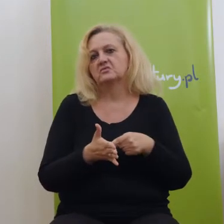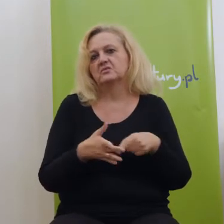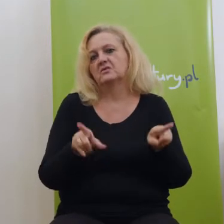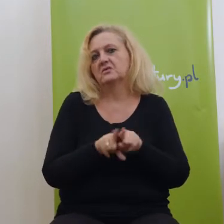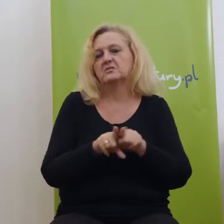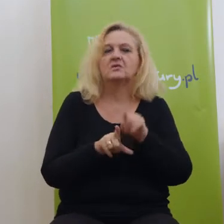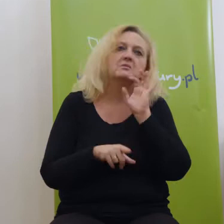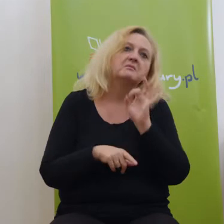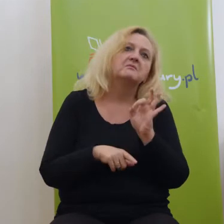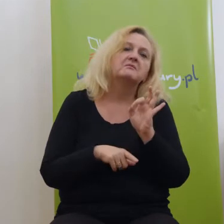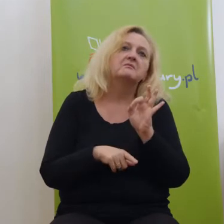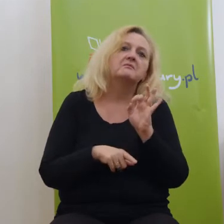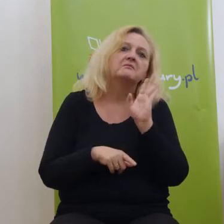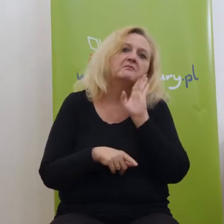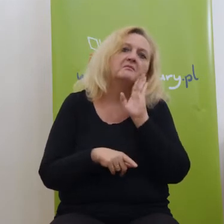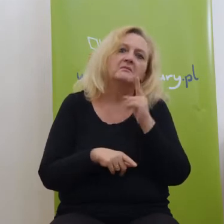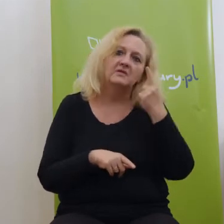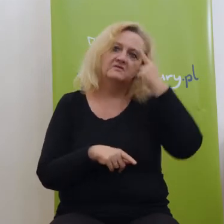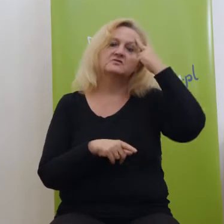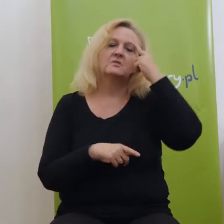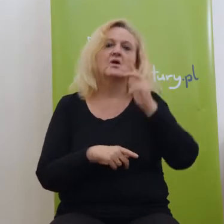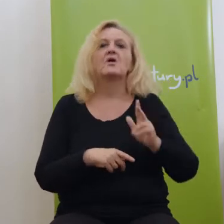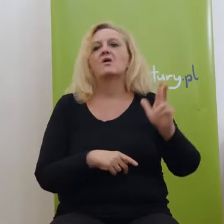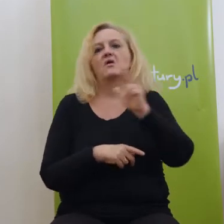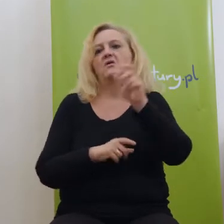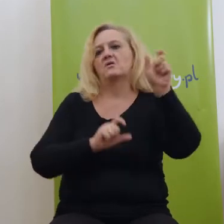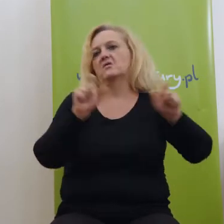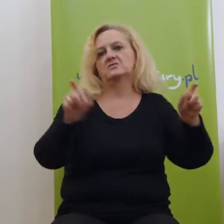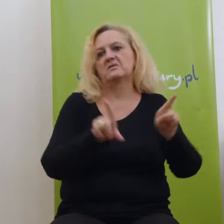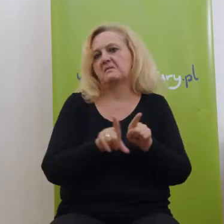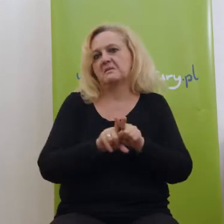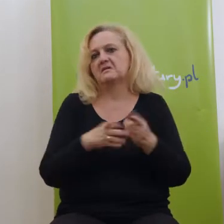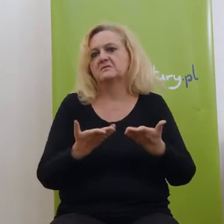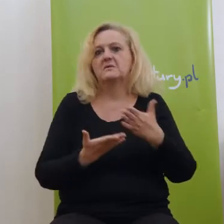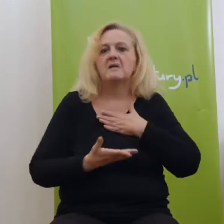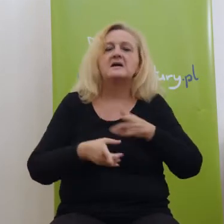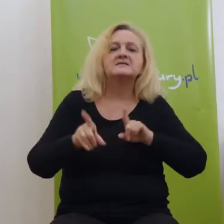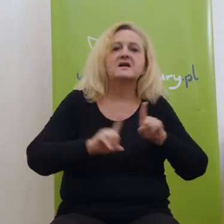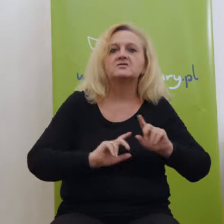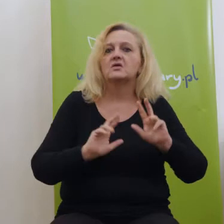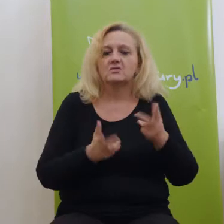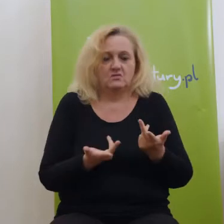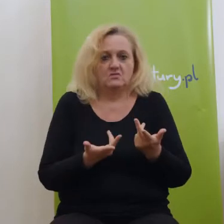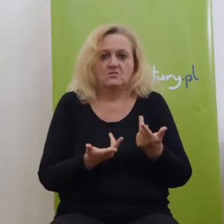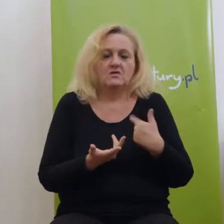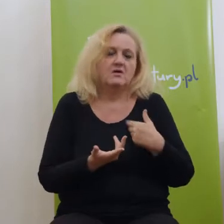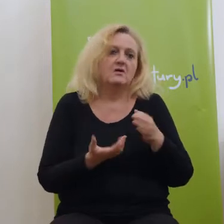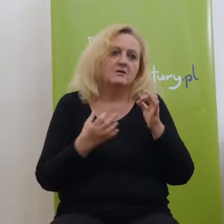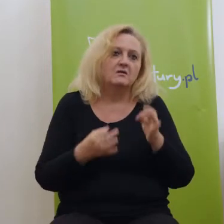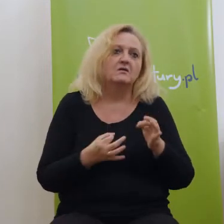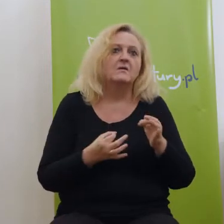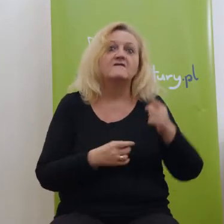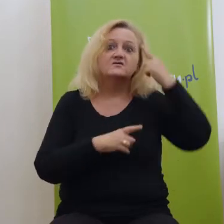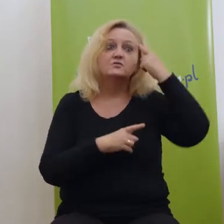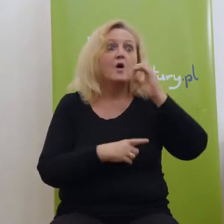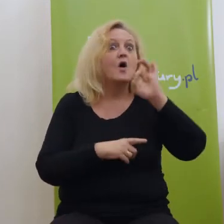równie dobrze może być wspomnieniem kogokolwiek z Państwa. I tak naprawdę ma dla mnie znaczenie dopiero wtedy, kiedy ono się staje wspomnieniem